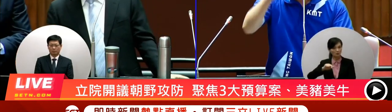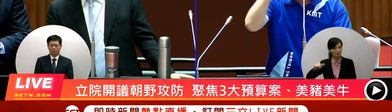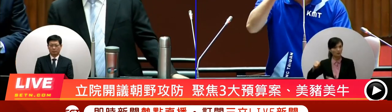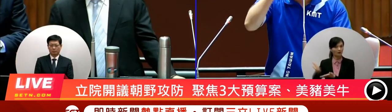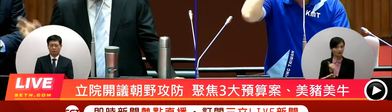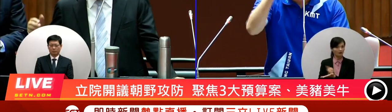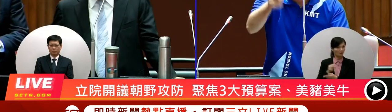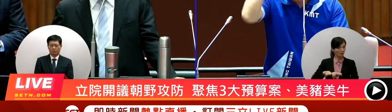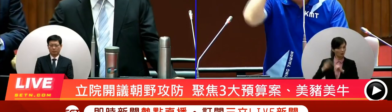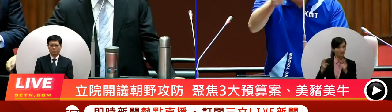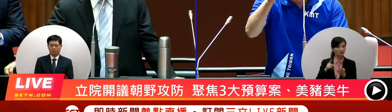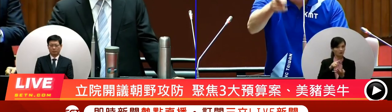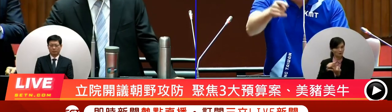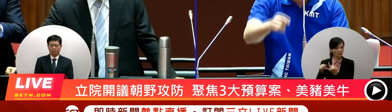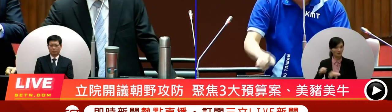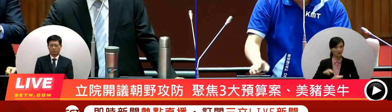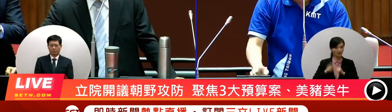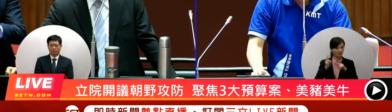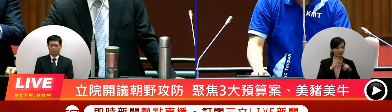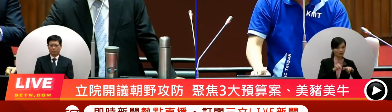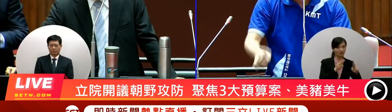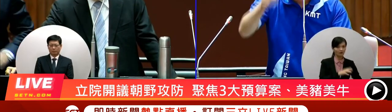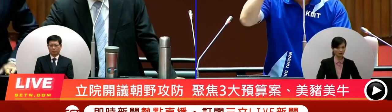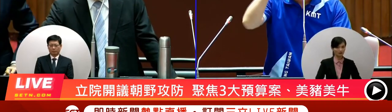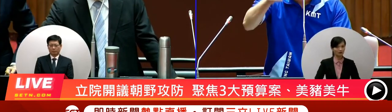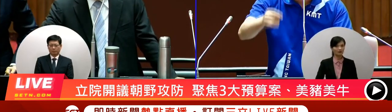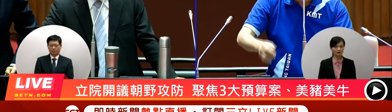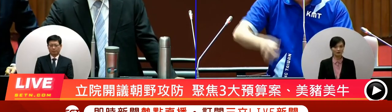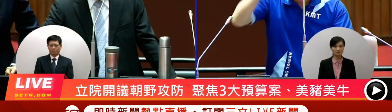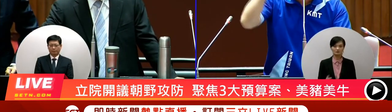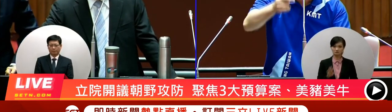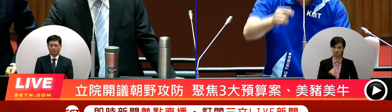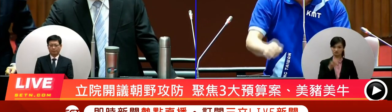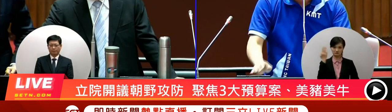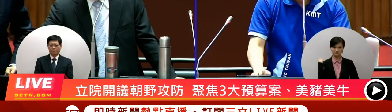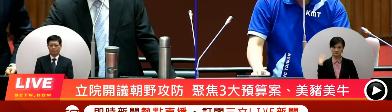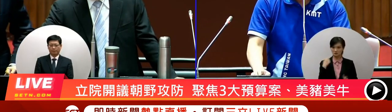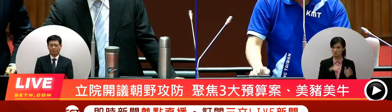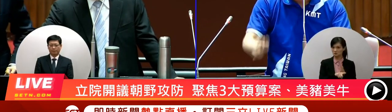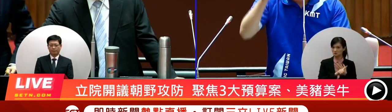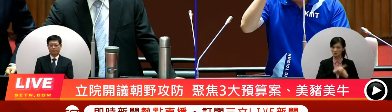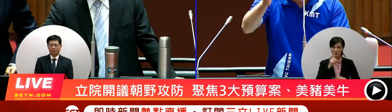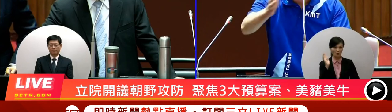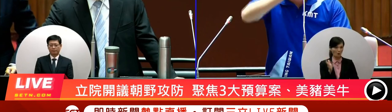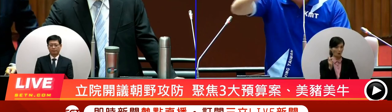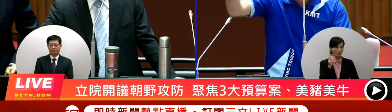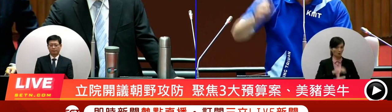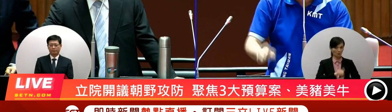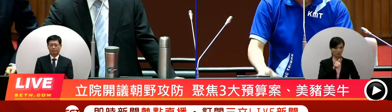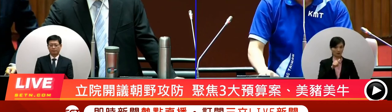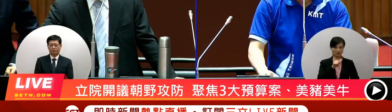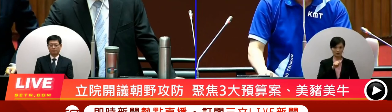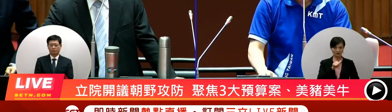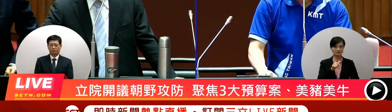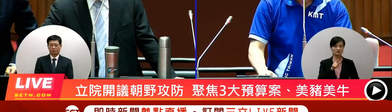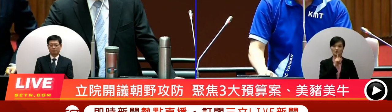候，农业专业教授的时候讲的话。现在你当主委，为了要当主委，把你以前讲的话通通否